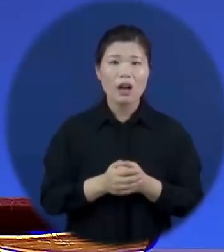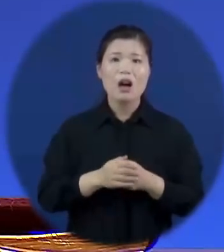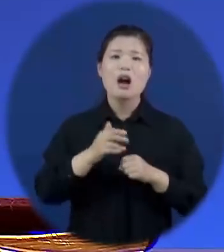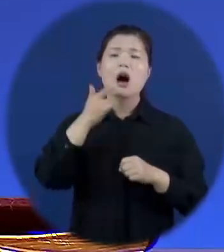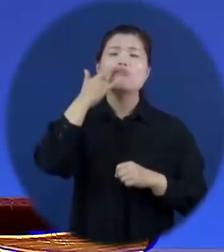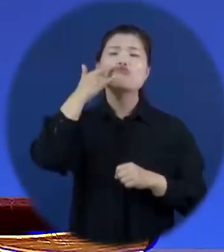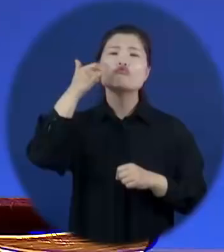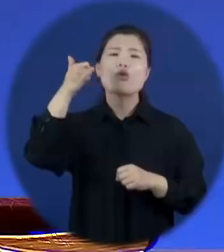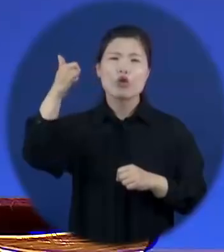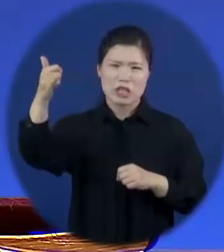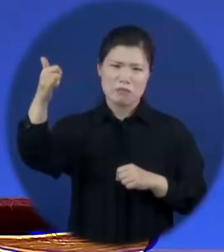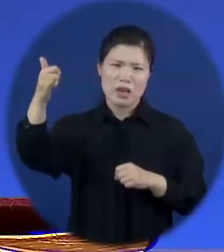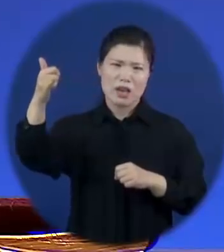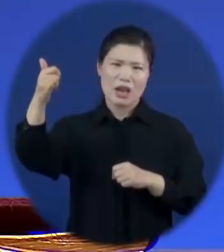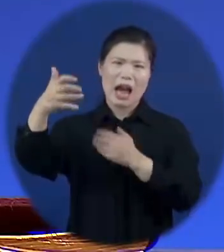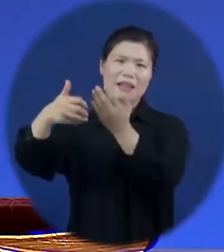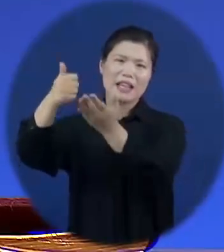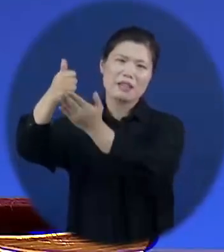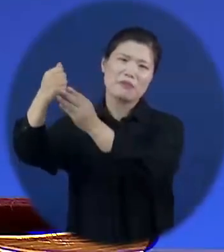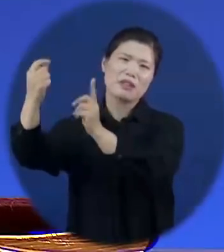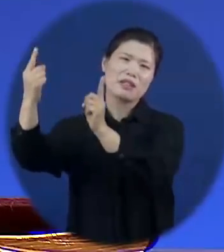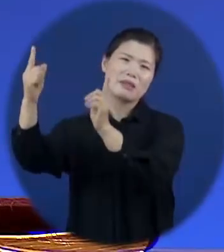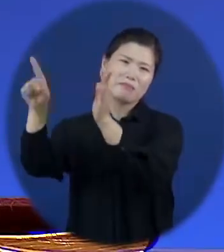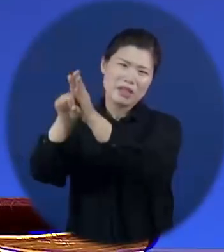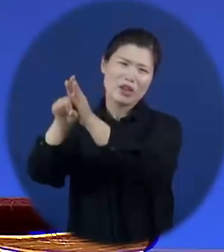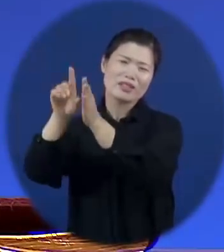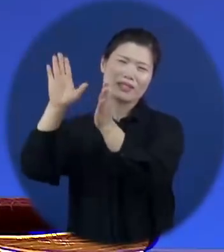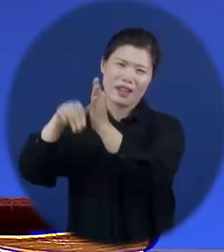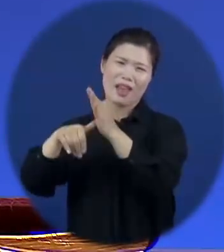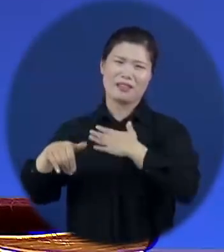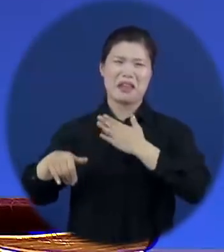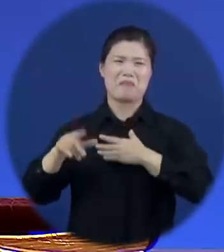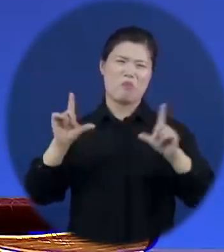하나님을 갖고 있을 때 제 모습입니다. 그 모습이.